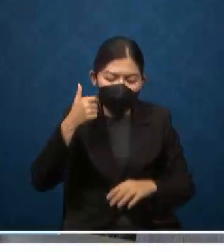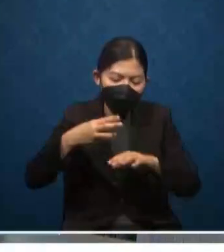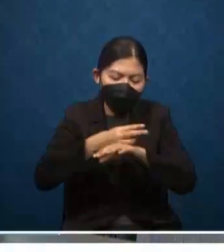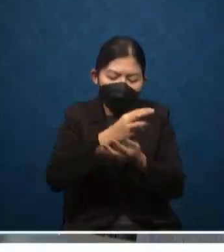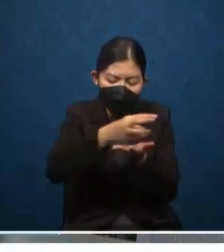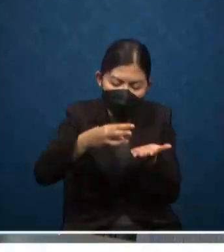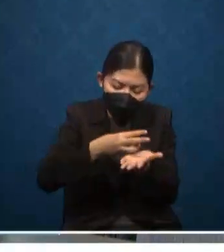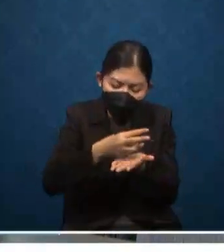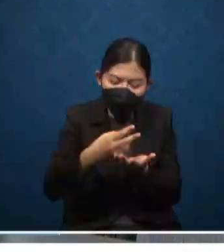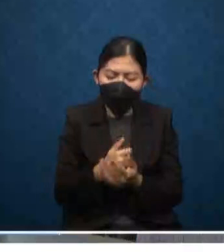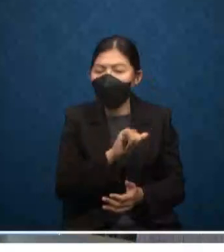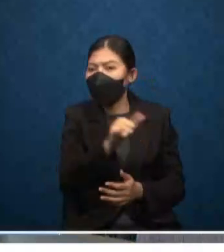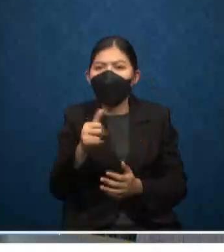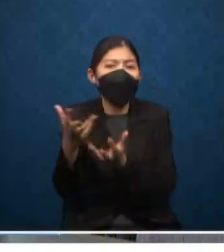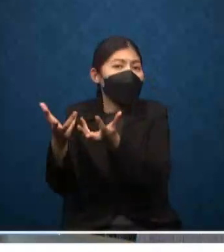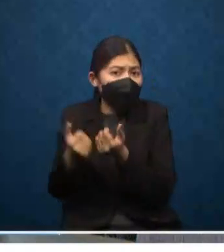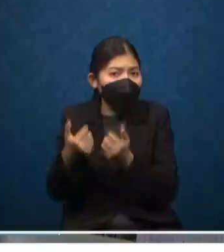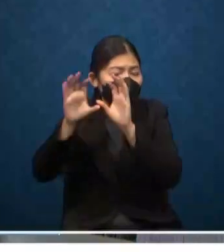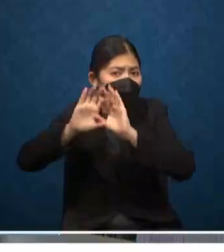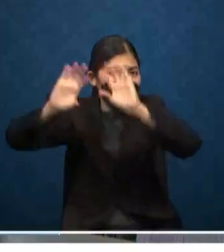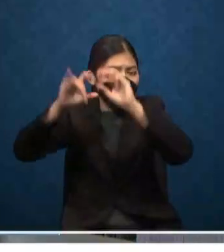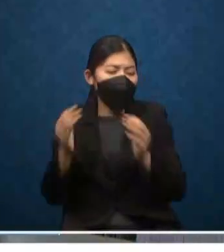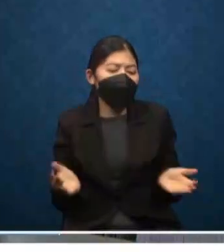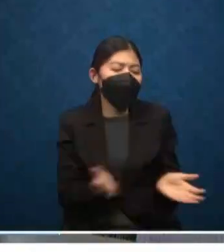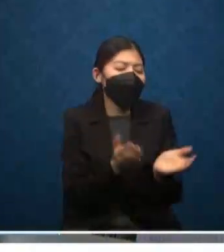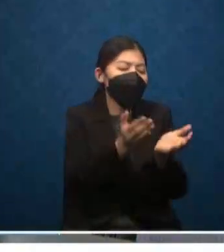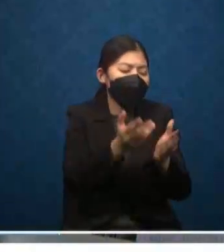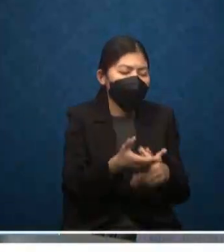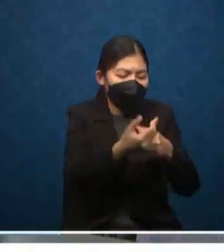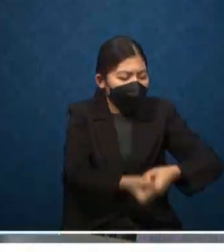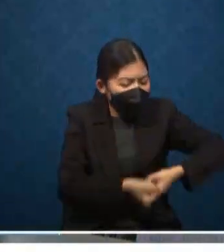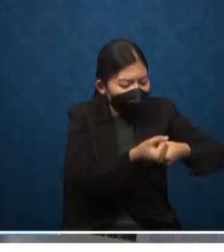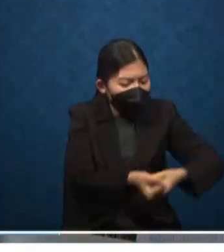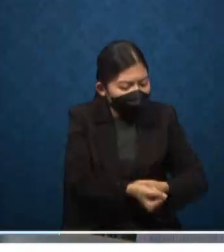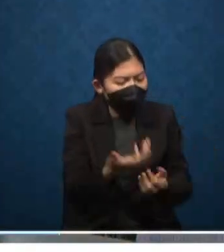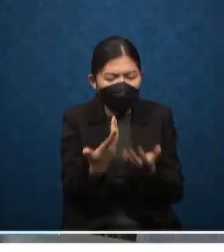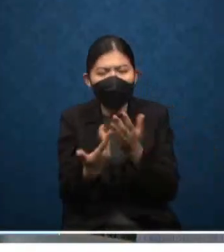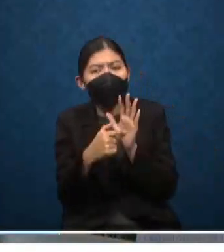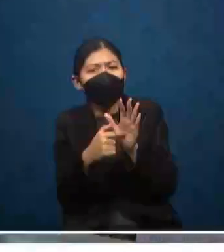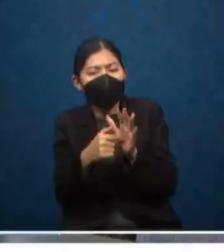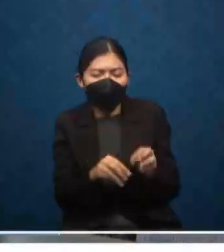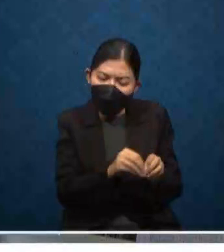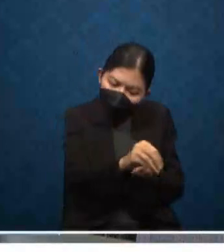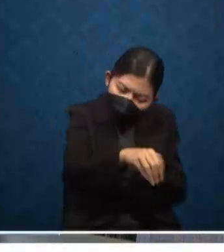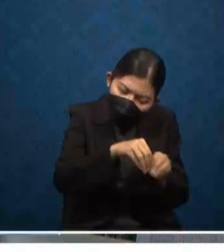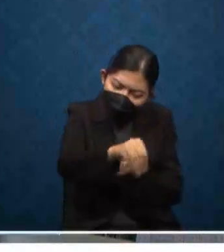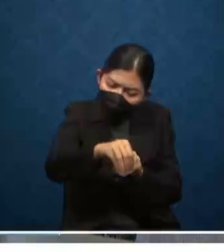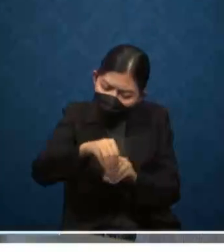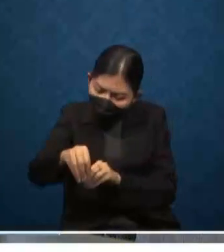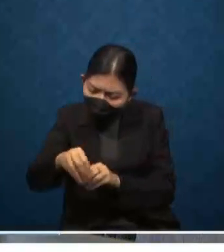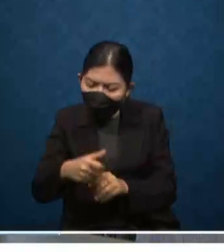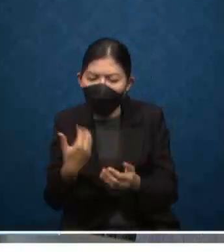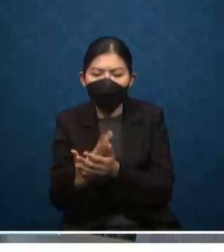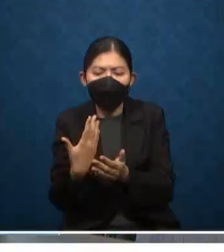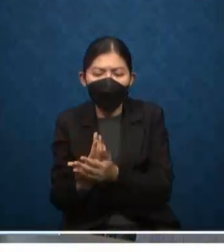เงินบางส่วนจากรัฐบาลไปสนับสนุนเกษตรกรไม่ว่าจะเป็นเรื่องของปุ๋ยไม่ว่าจะเป็นเรื่องของราคาทำให้เกิดการ